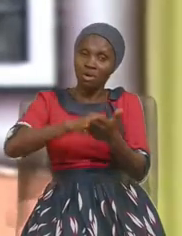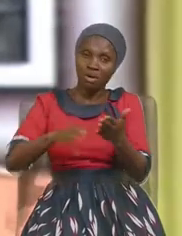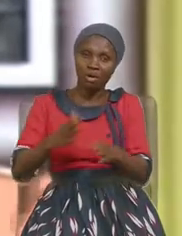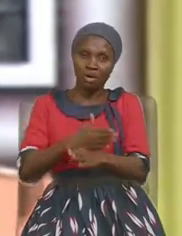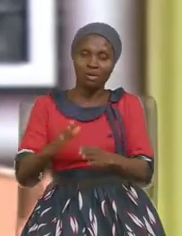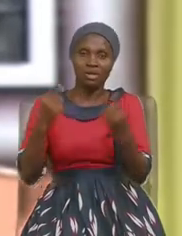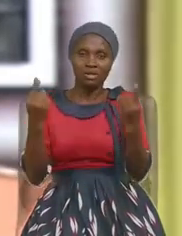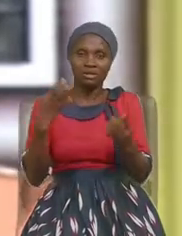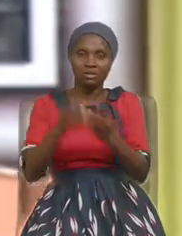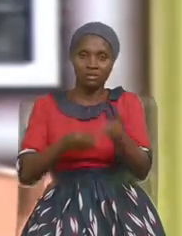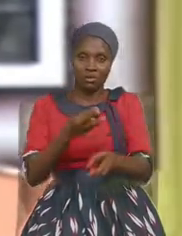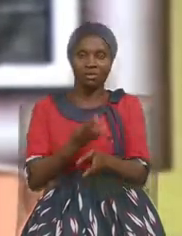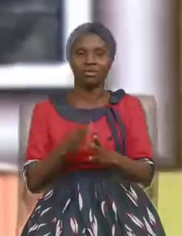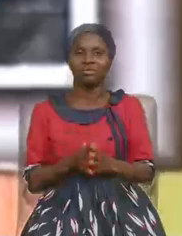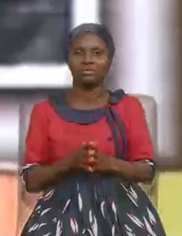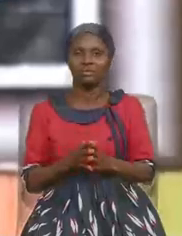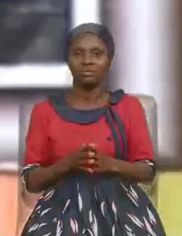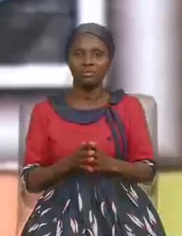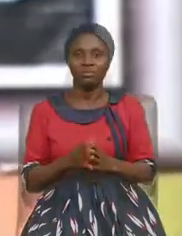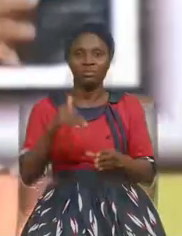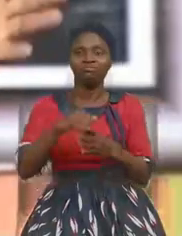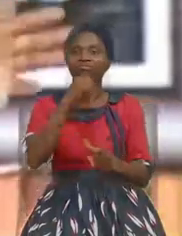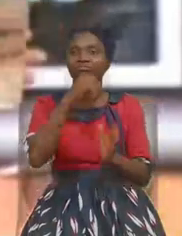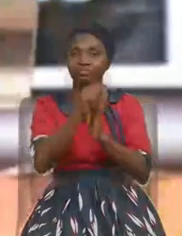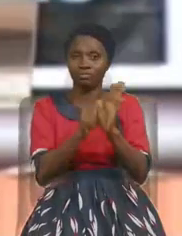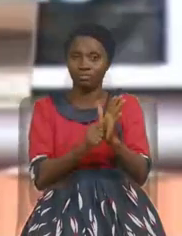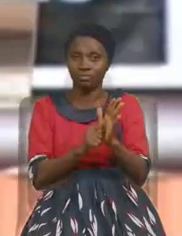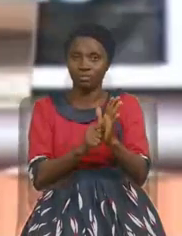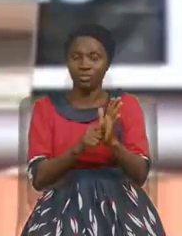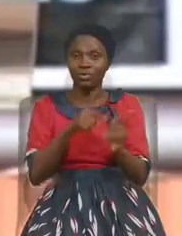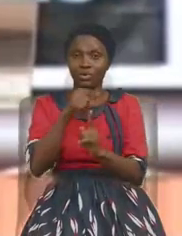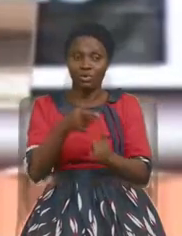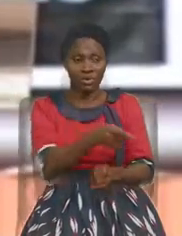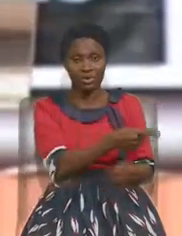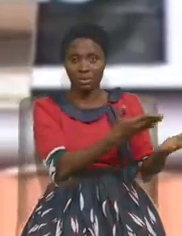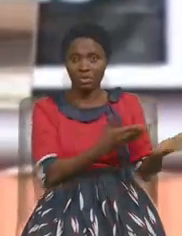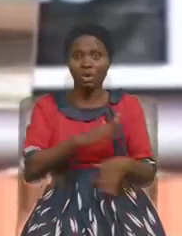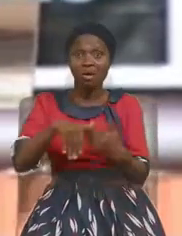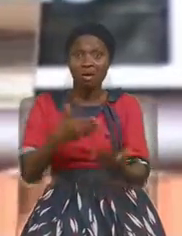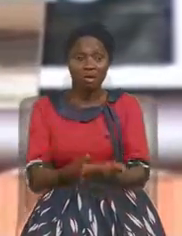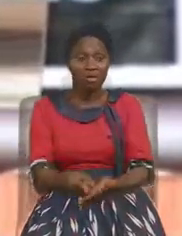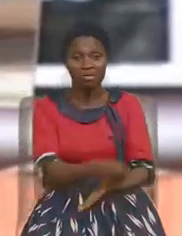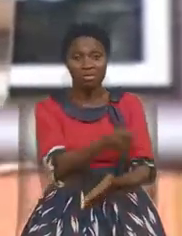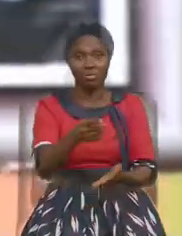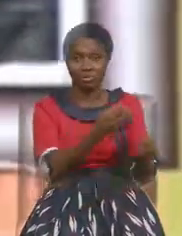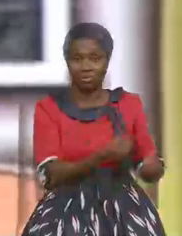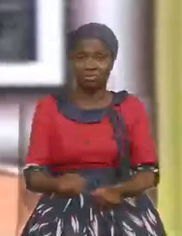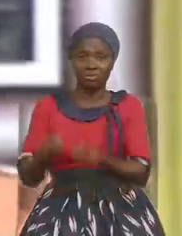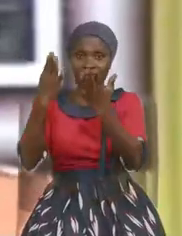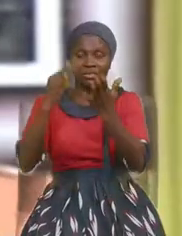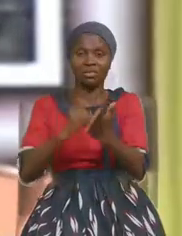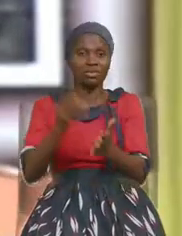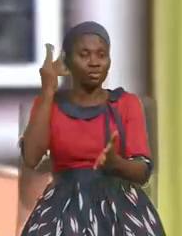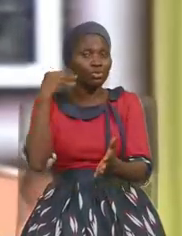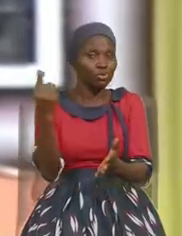monde. Vous voyez, dans l'Ancien Testament, quand ils amenaient tous ces sacrifices, c'était simplement pour les